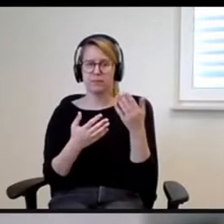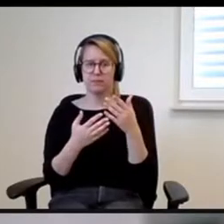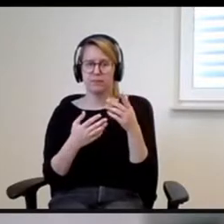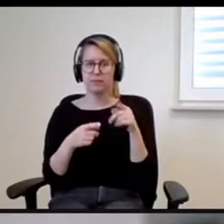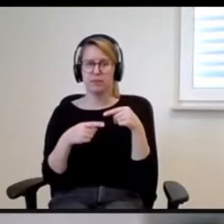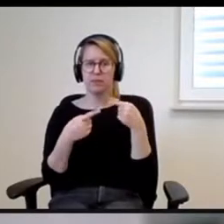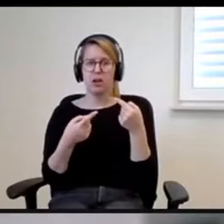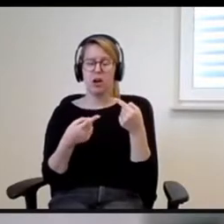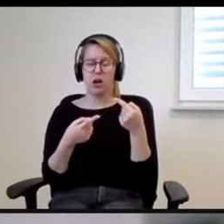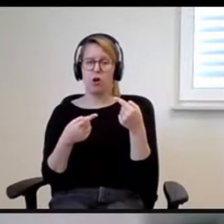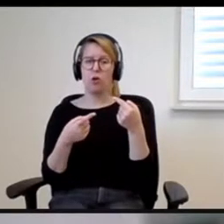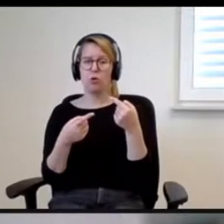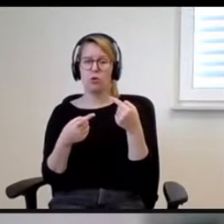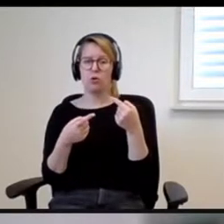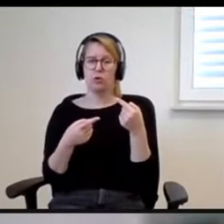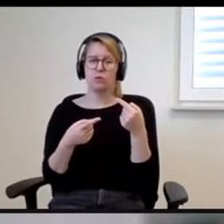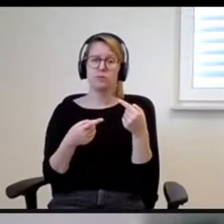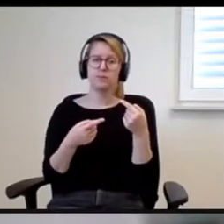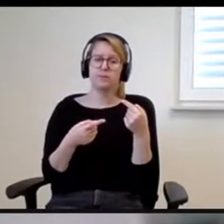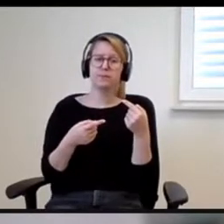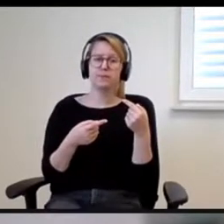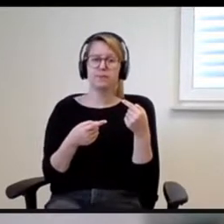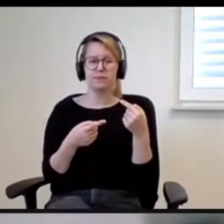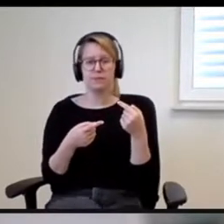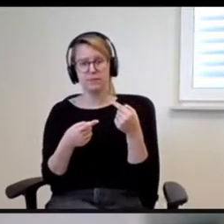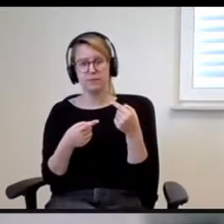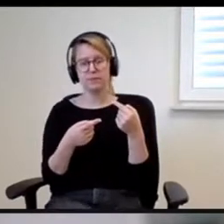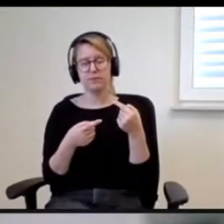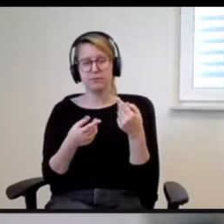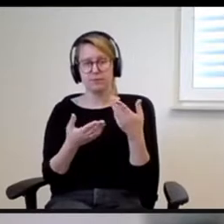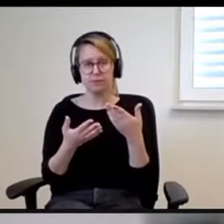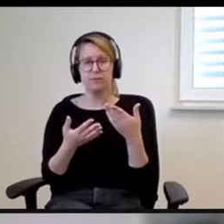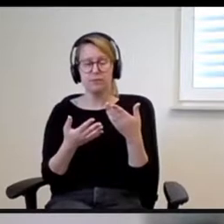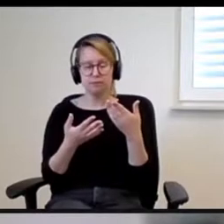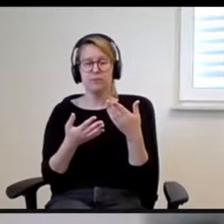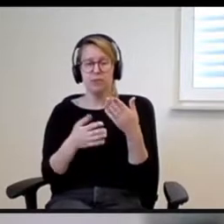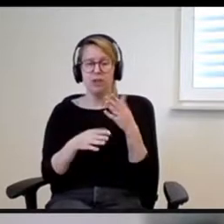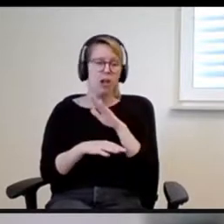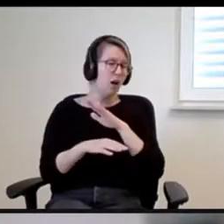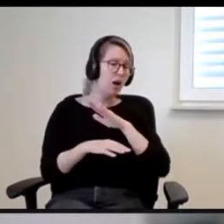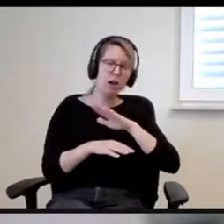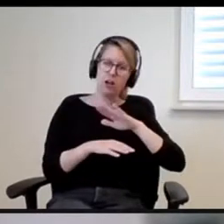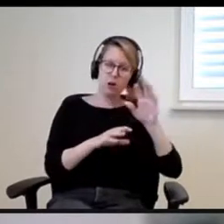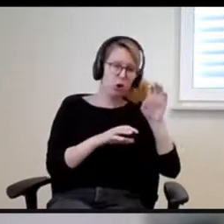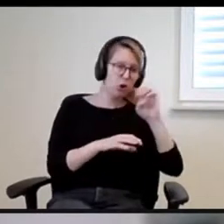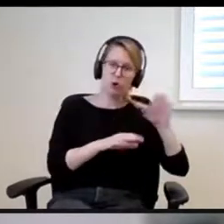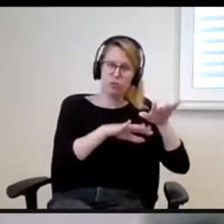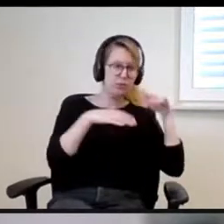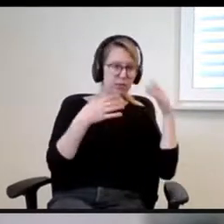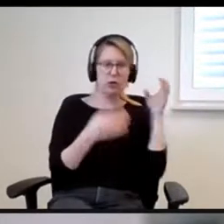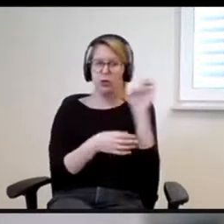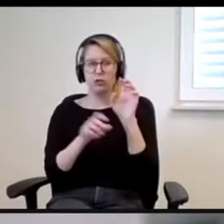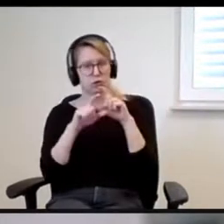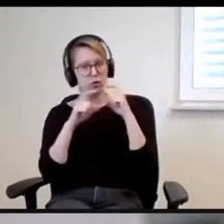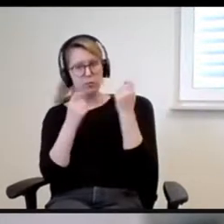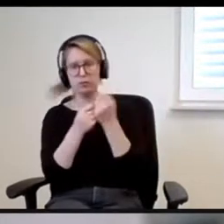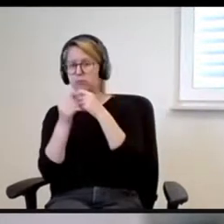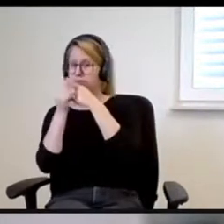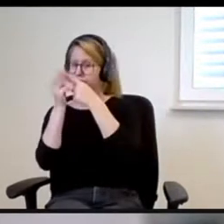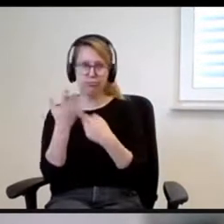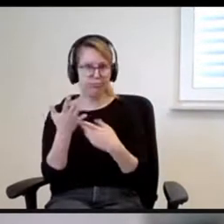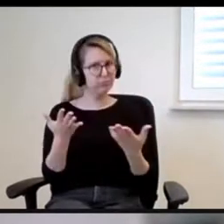les États membres, le Parlement européen et la Commission européenne, une plateforme dans le cadre